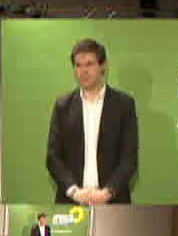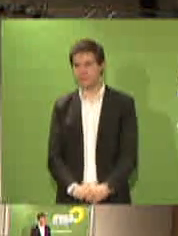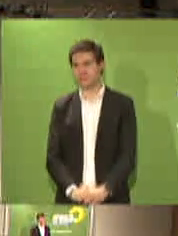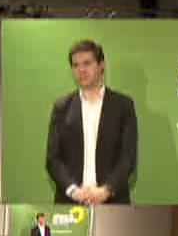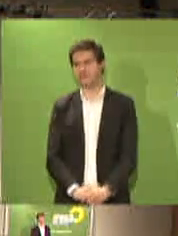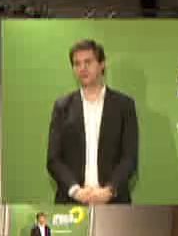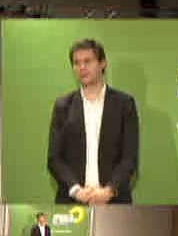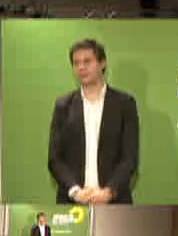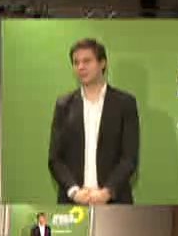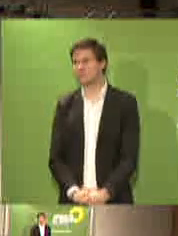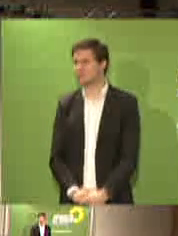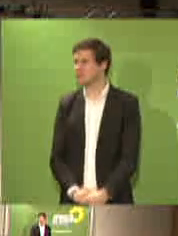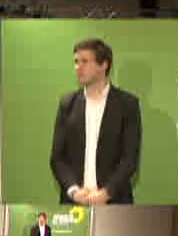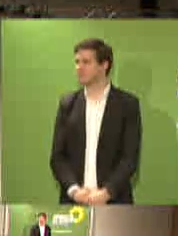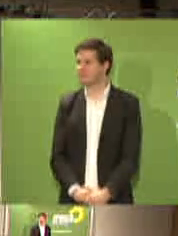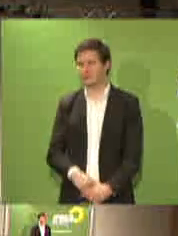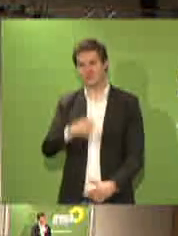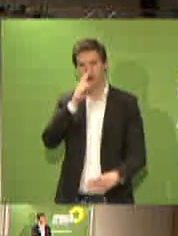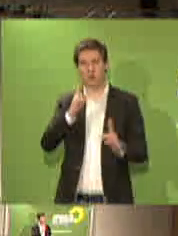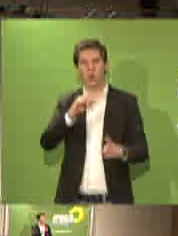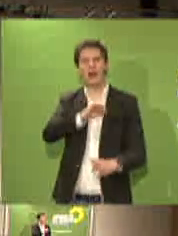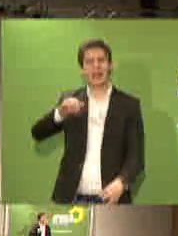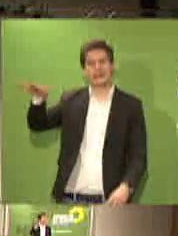Von hier aus gesehen immer noch hinten rechts.